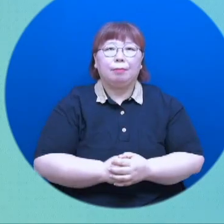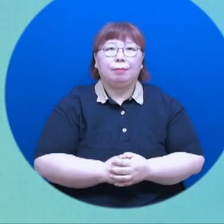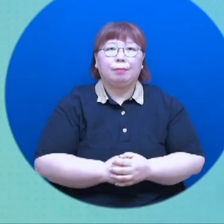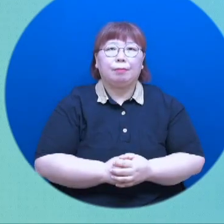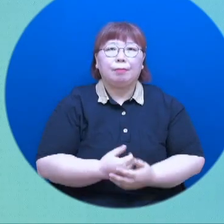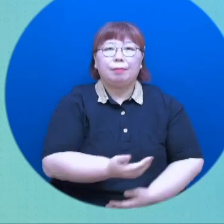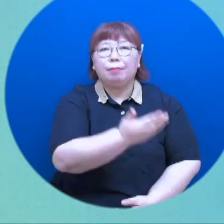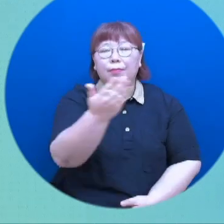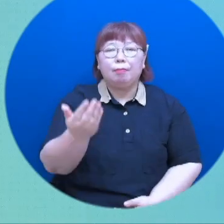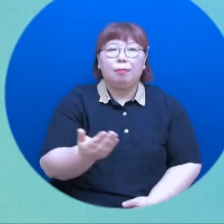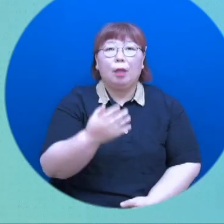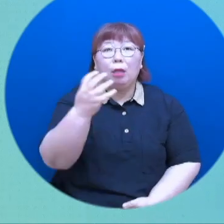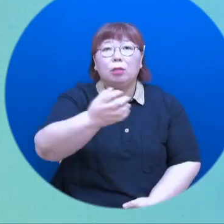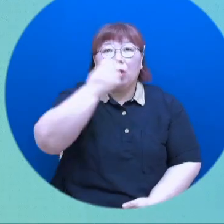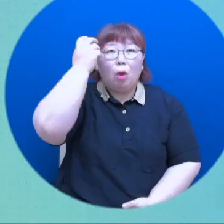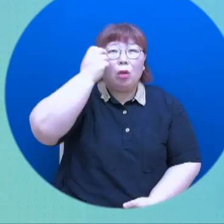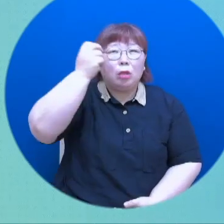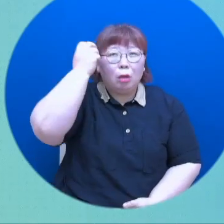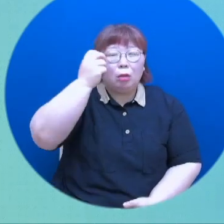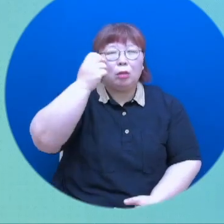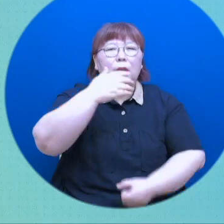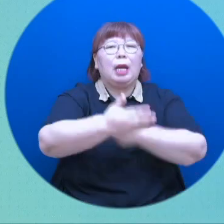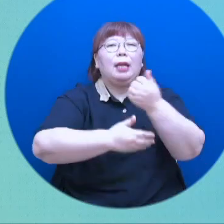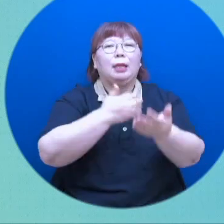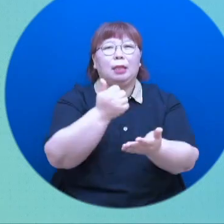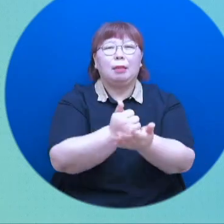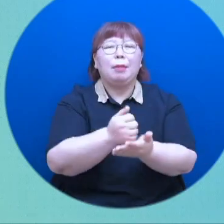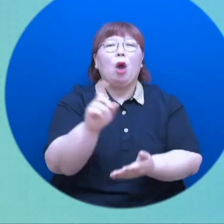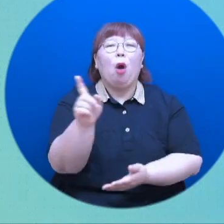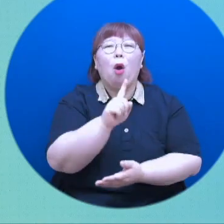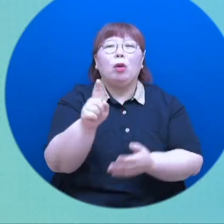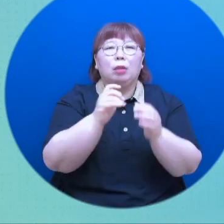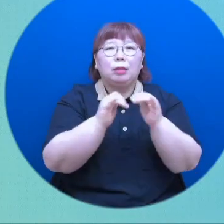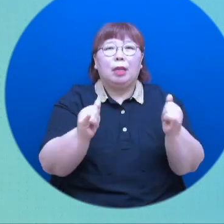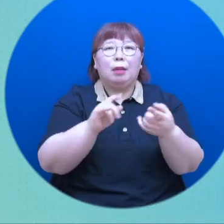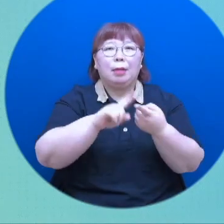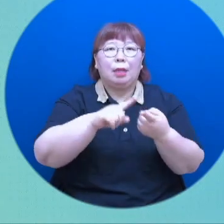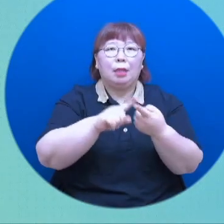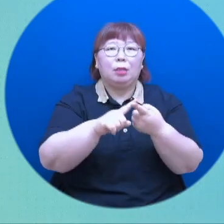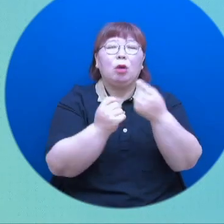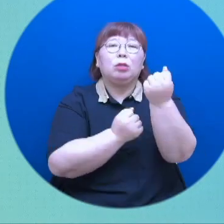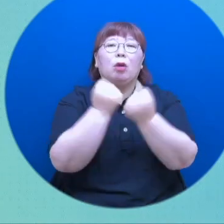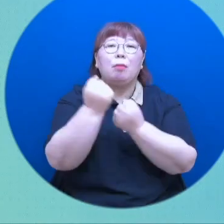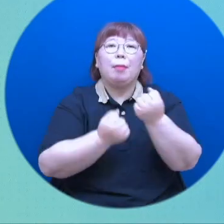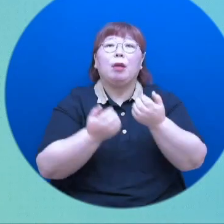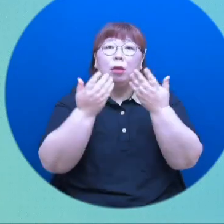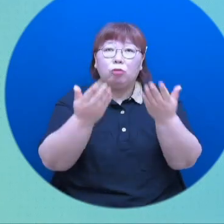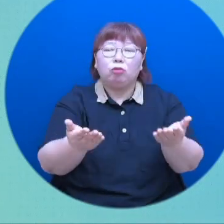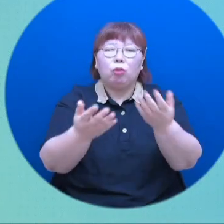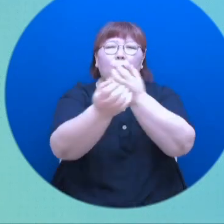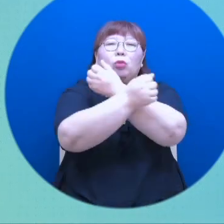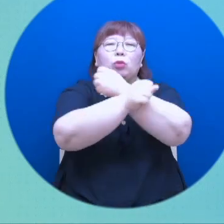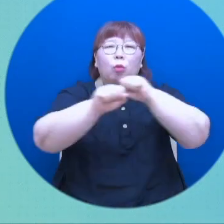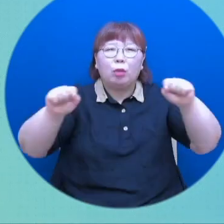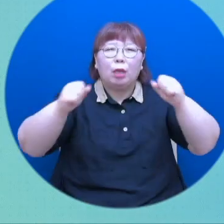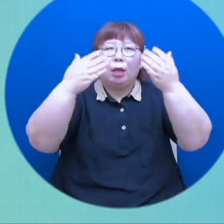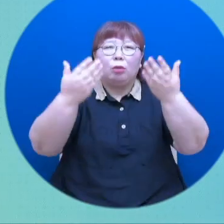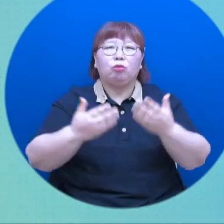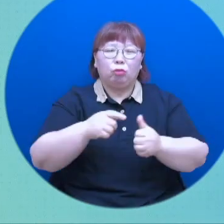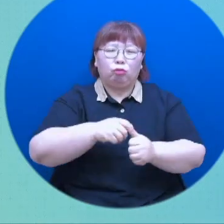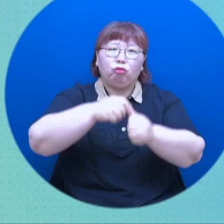성경은 하나님이 어떤 분인가에 대한 말씀을 하면서 속량하시는 하나님을 수없이 말하고